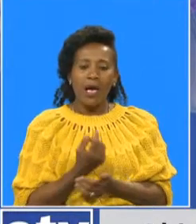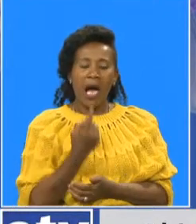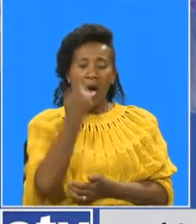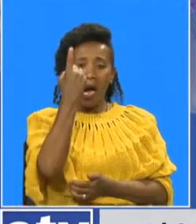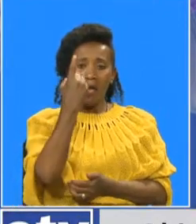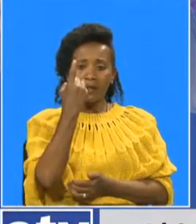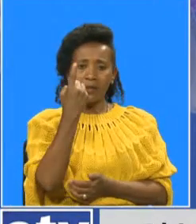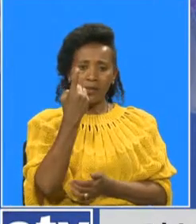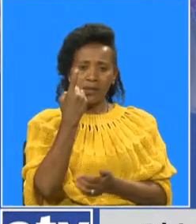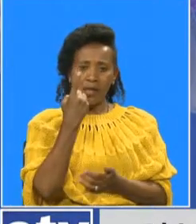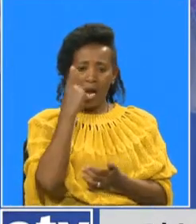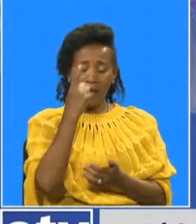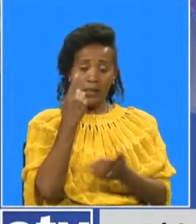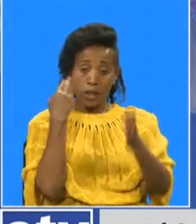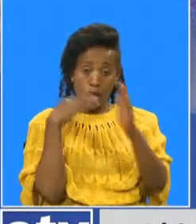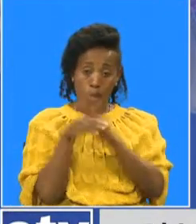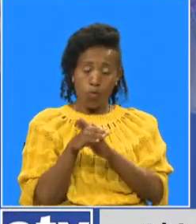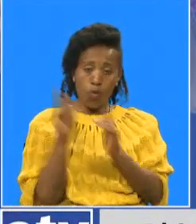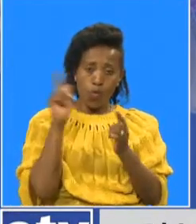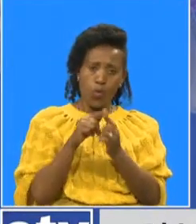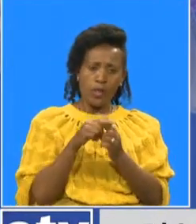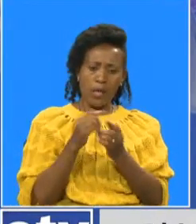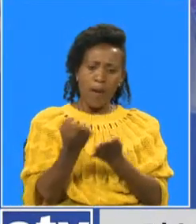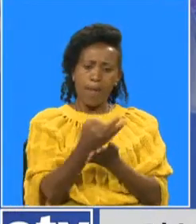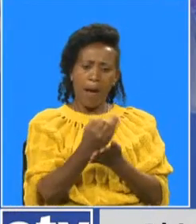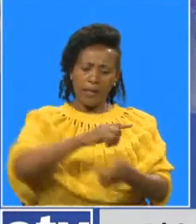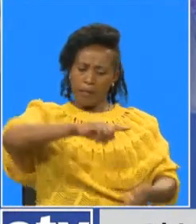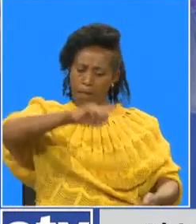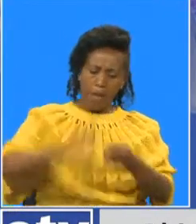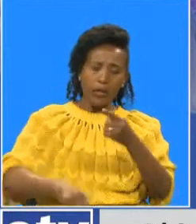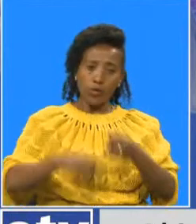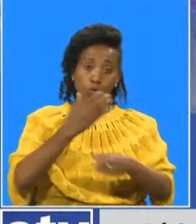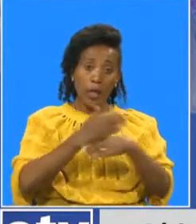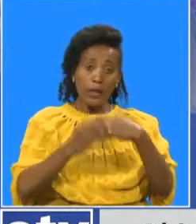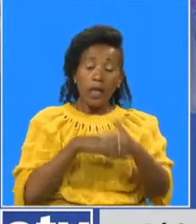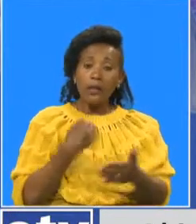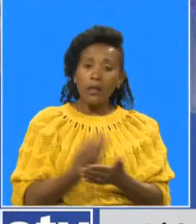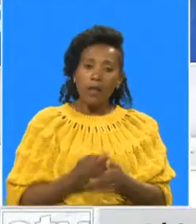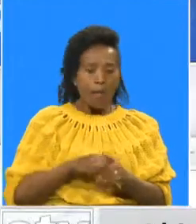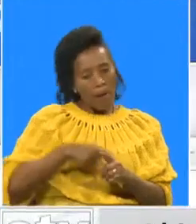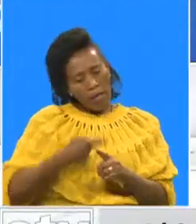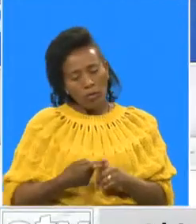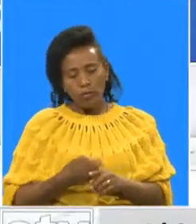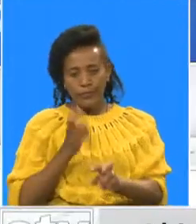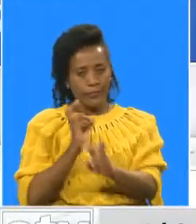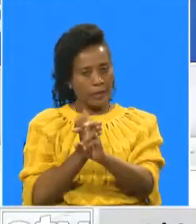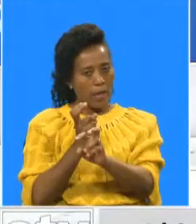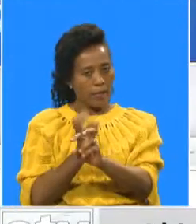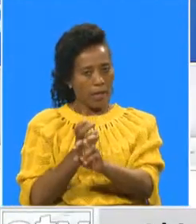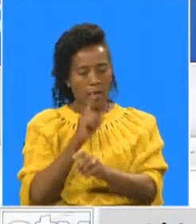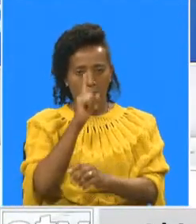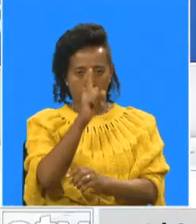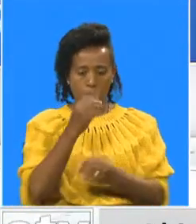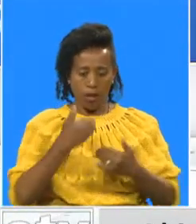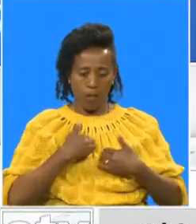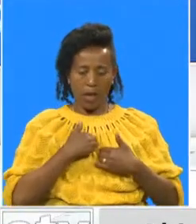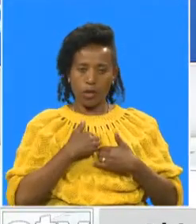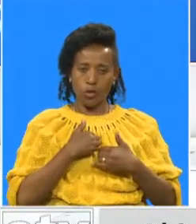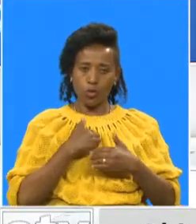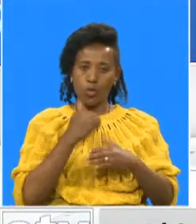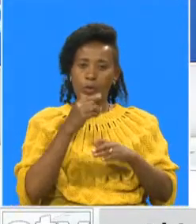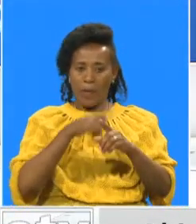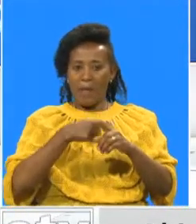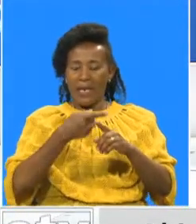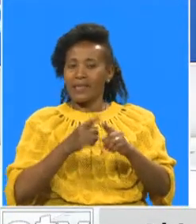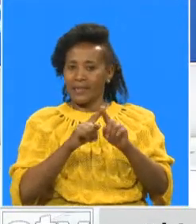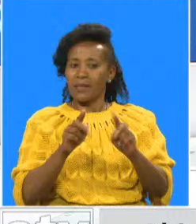አንዴ ባንክራፕሲ ውስጥ ከገቡ ወደ ማምረት የማይችሉበት ደረጃ ከደረሱ መመለሱ ከባድ፣ አሁን ባለው ስቴጅ መመለስ